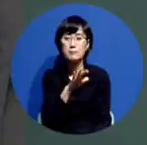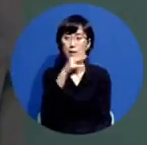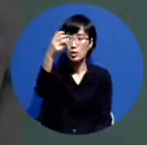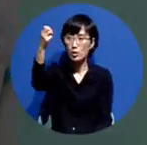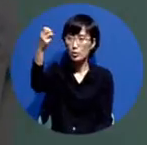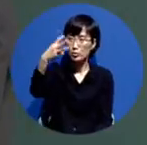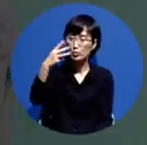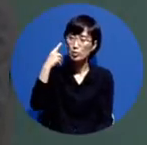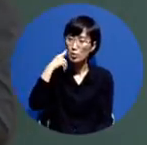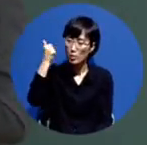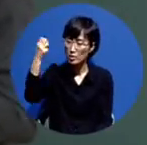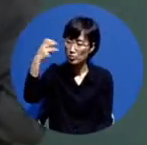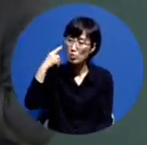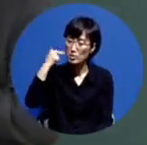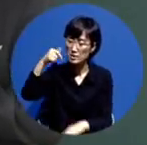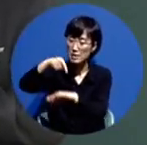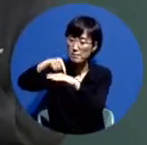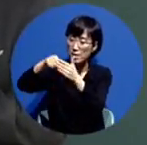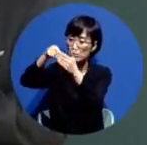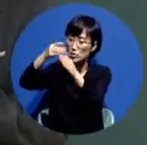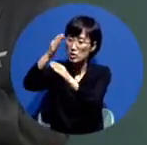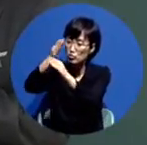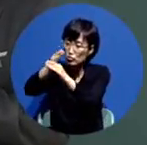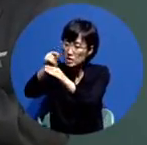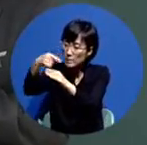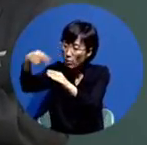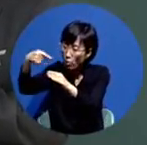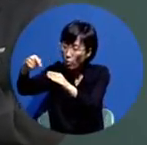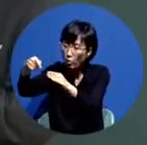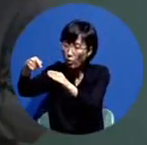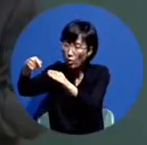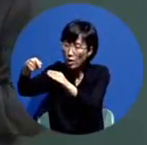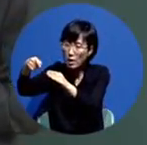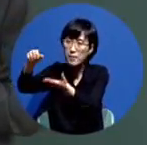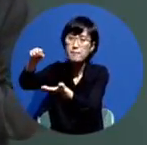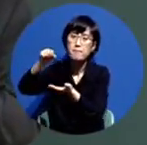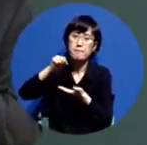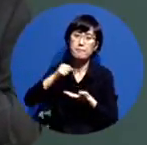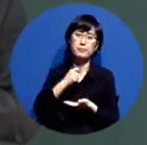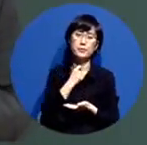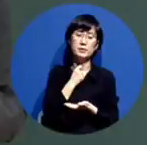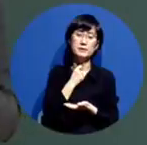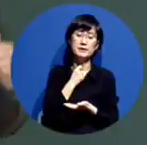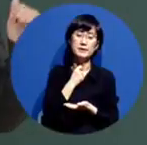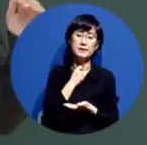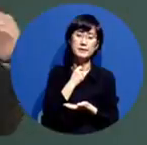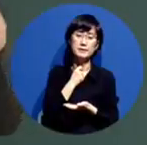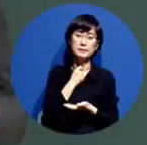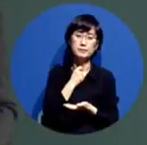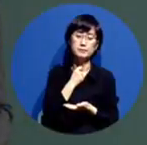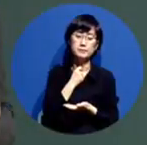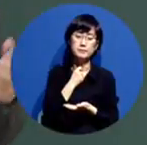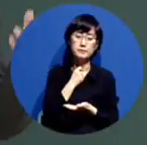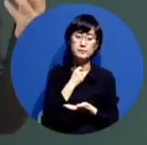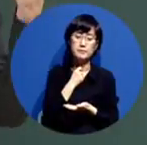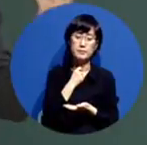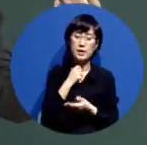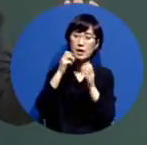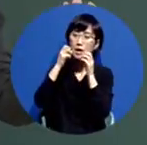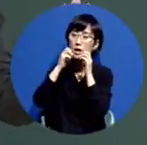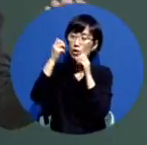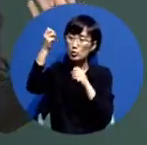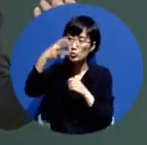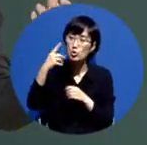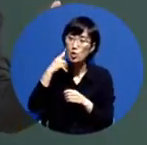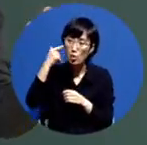슴에있는중심우리가받아야되는거예요 因此刘牧师心中的中心我们得领受 한시대를이끌어가는전도자의그가슴